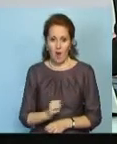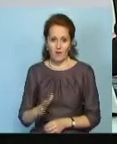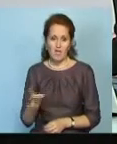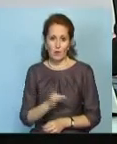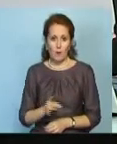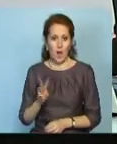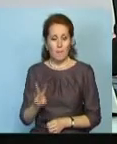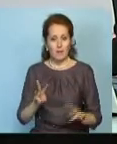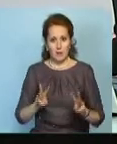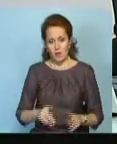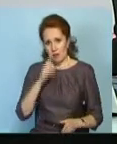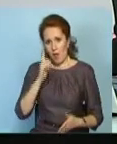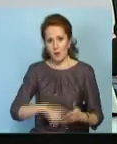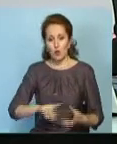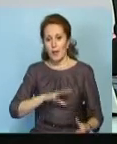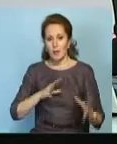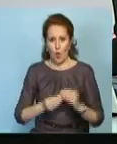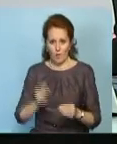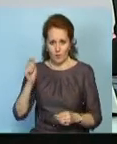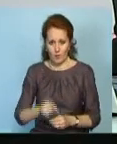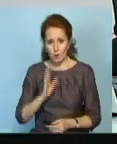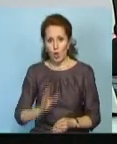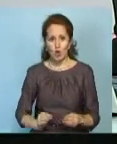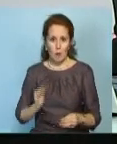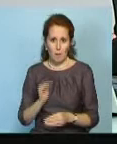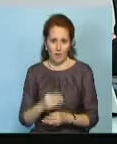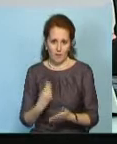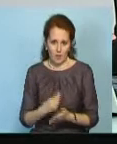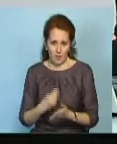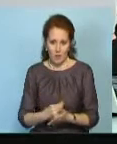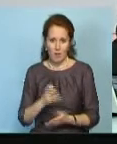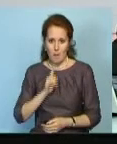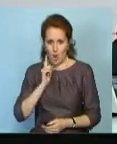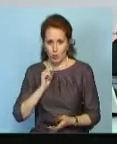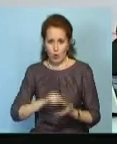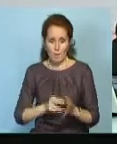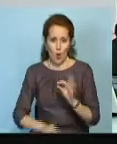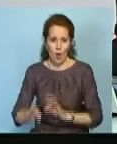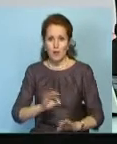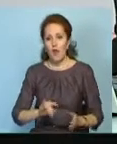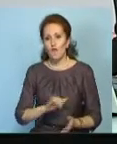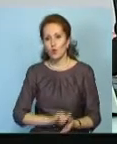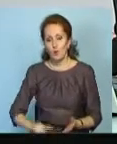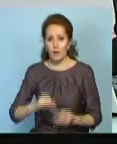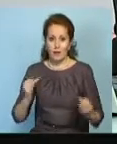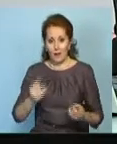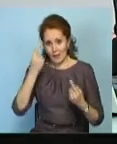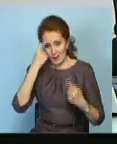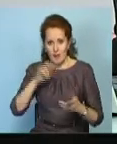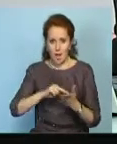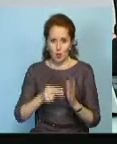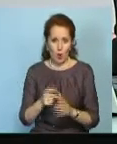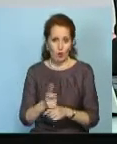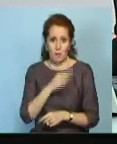надеются, что итогом визита станет дополнительное федеральное финансирование на молодежные проекты. В Удмуртии интересных идей и задумок очень много,